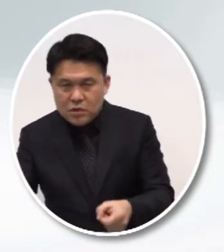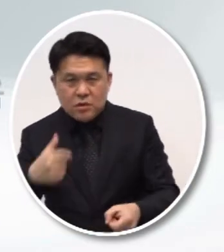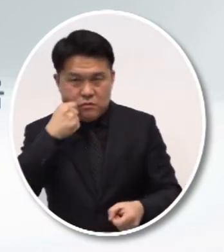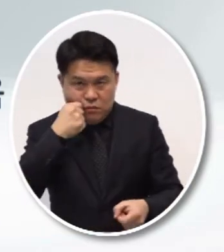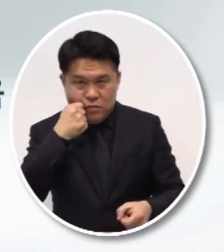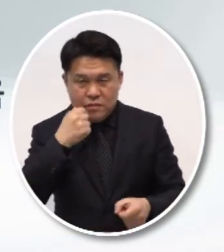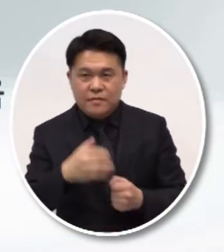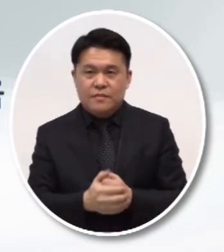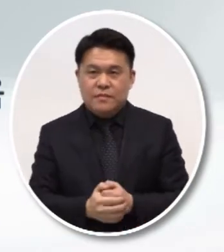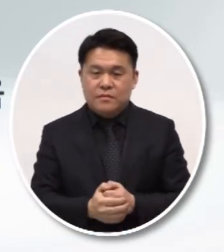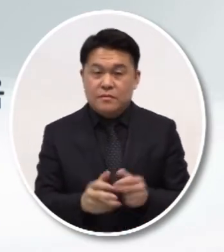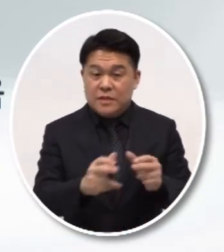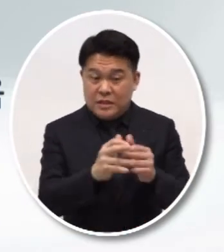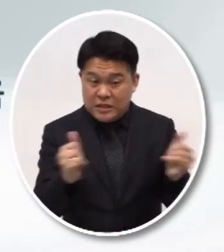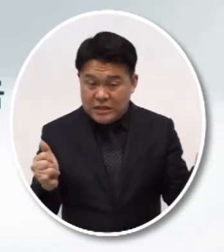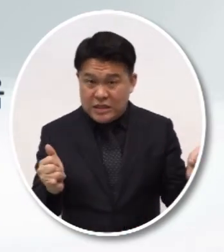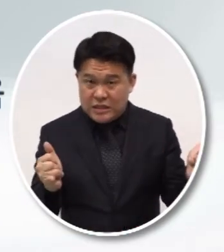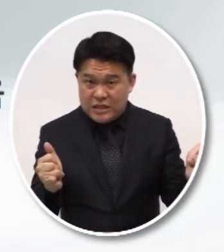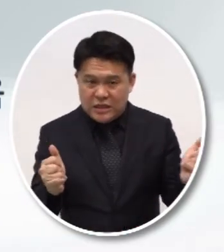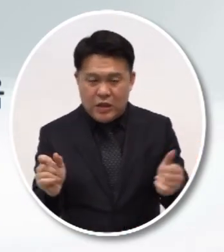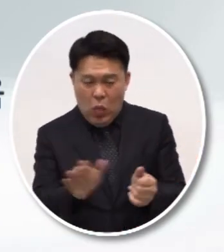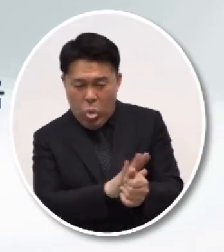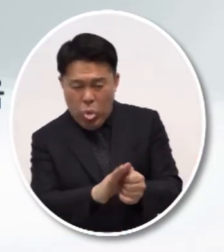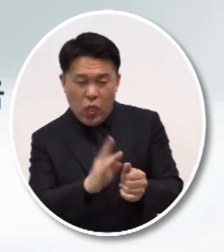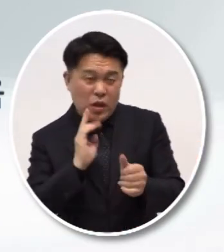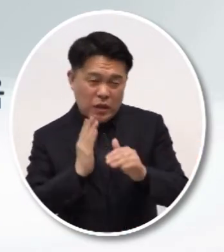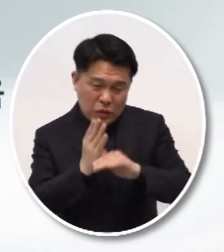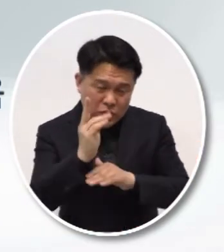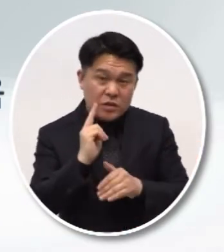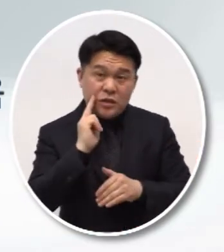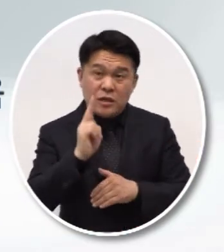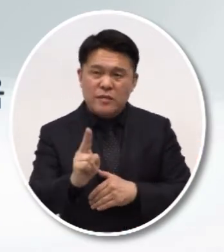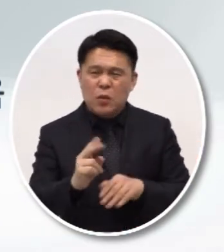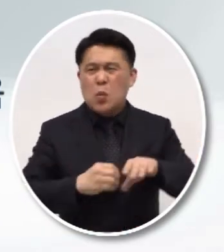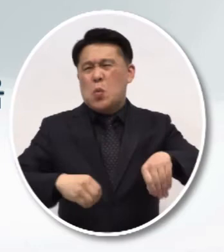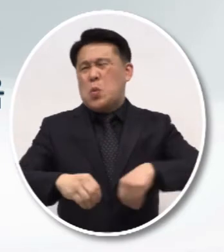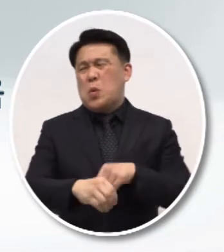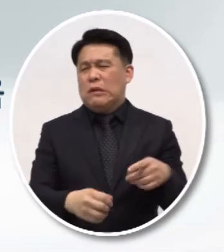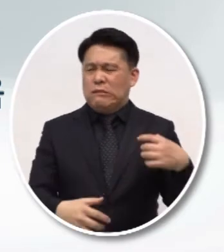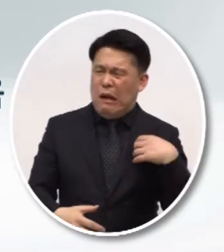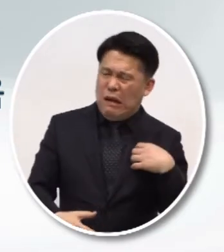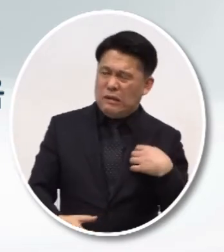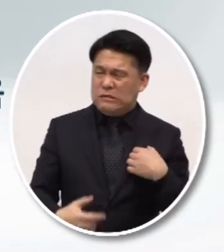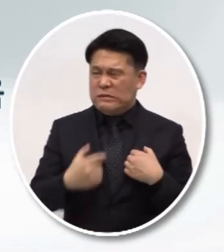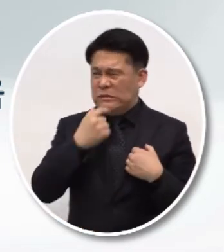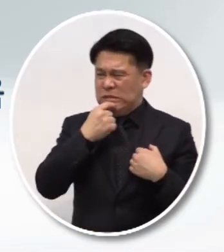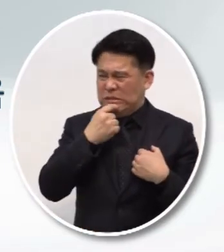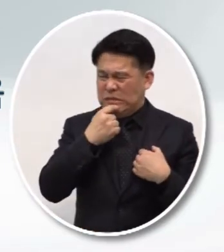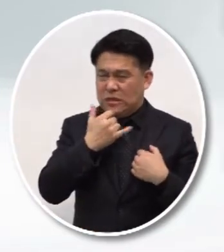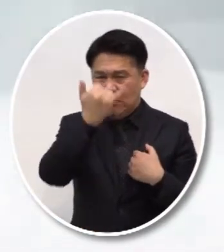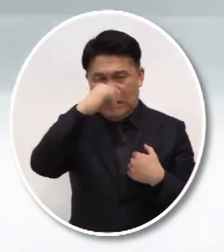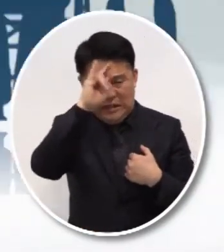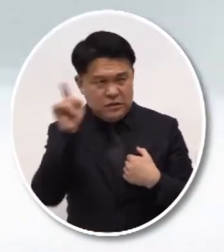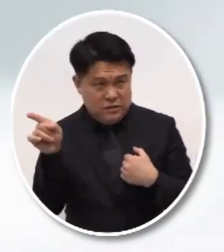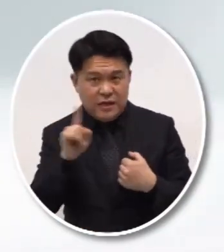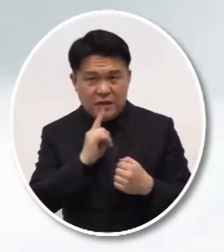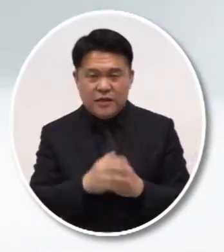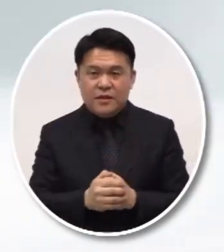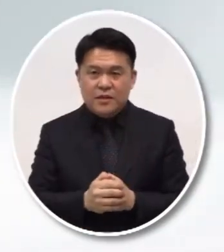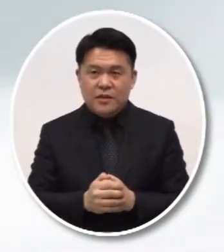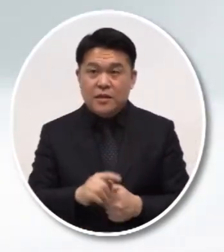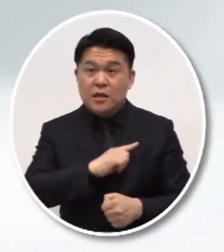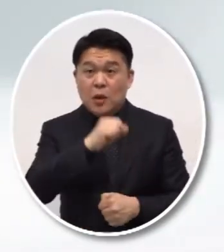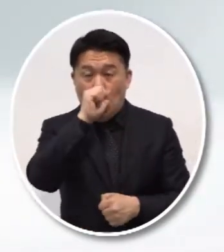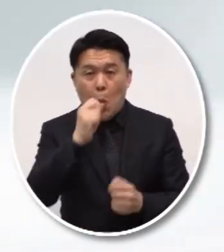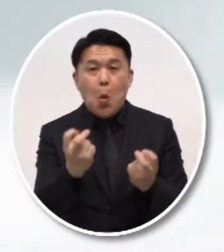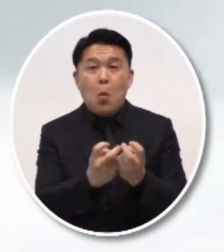됩니다. 장애인에게 지나친 배려나 도움은 오히려 부담이 되거나 신뢰가 될 수 있습니다. 가장